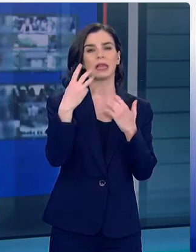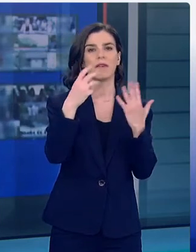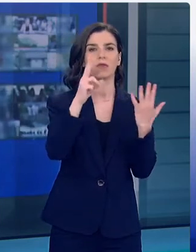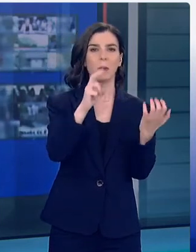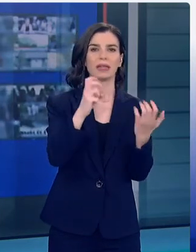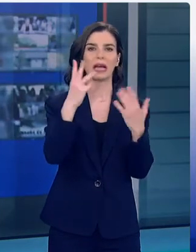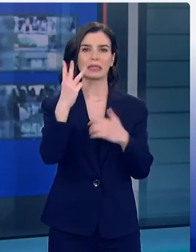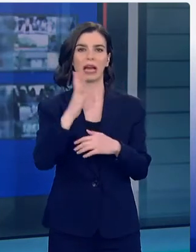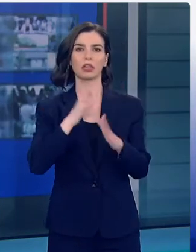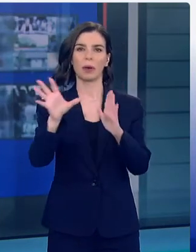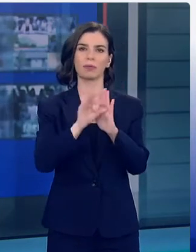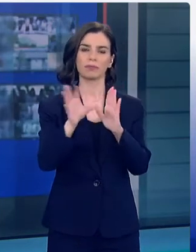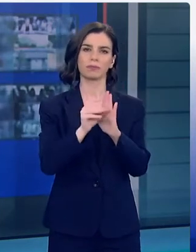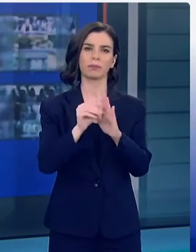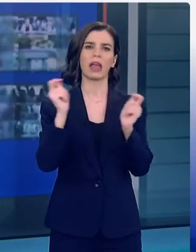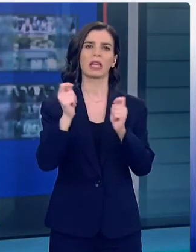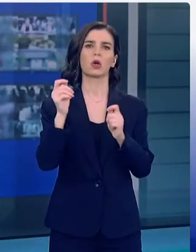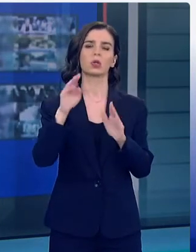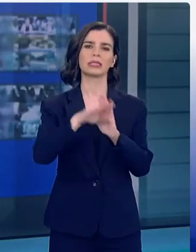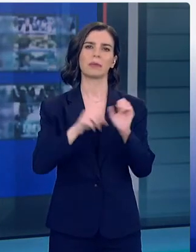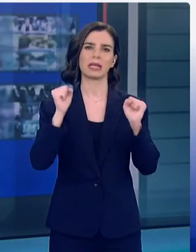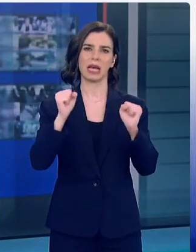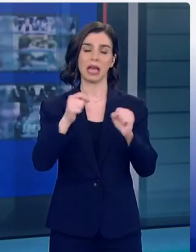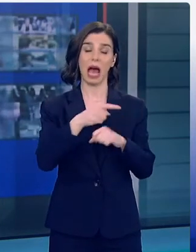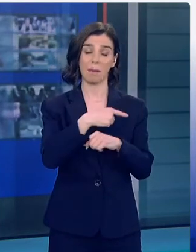προσλήψεις στο Εθνικό Σύστημα Υγείας, εκ των οποίων οι